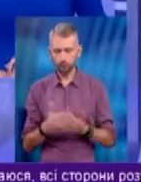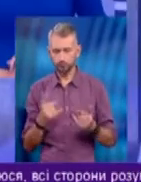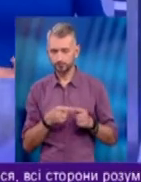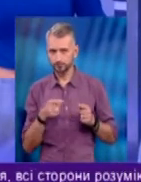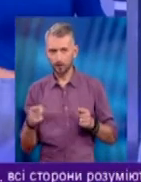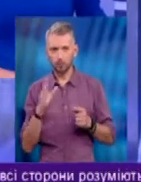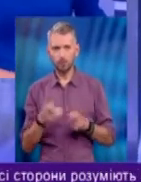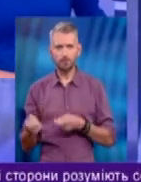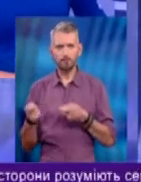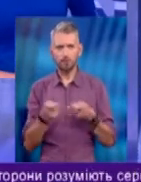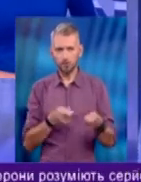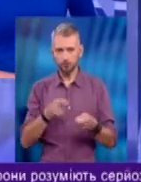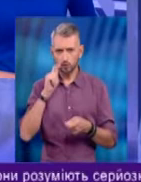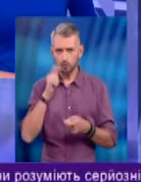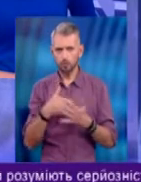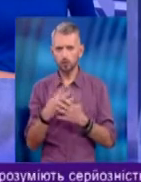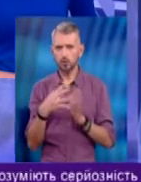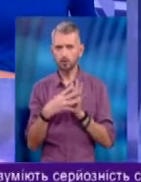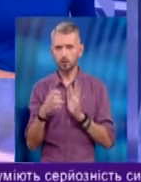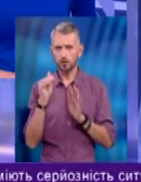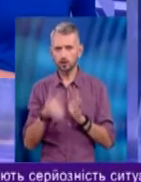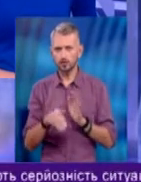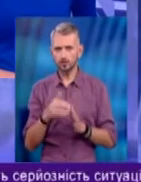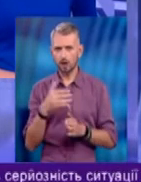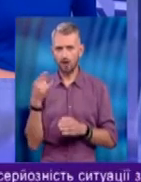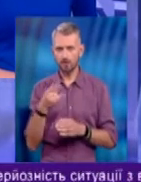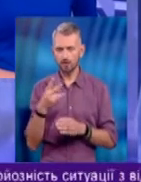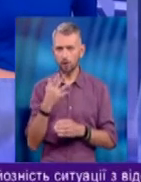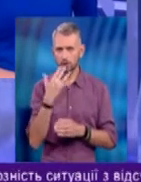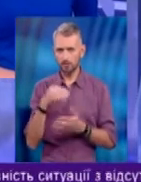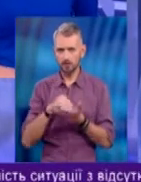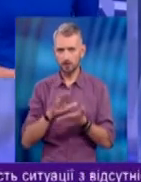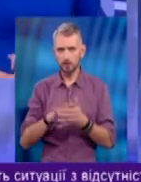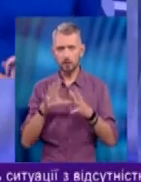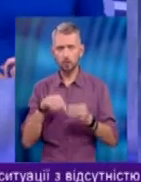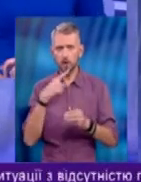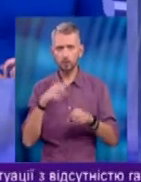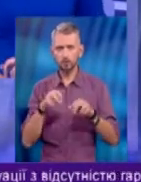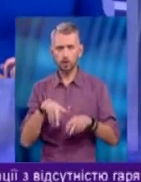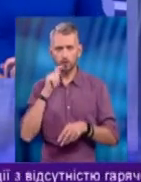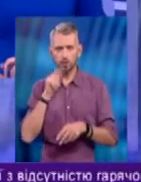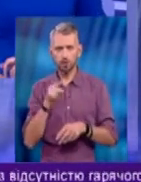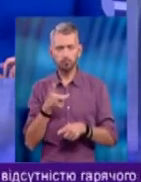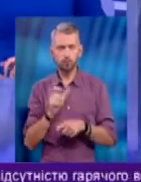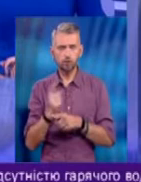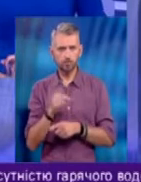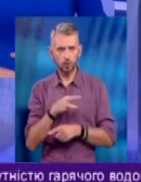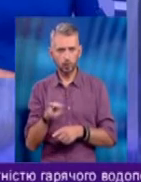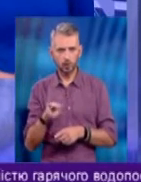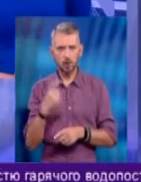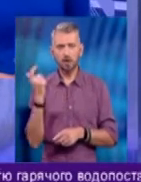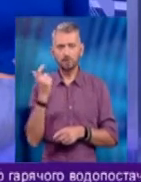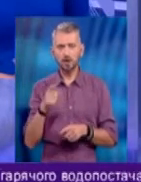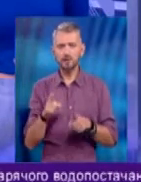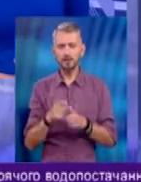було ввезено близько 900 тисяч автівок на іноземній реєстрації. А загалом, кажуть експерти, їх в Україні вже більше мільйона.